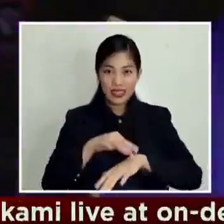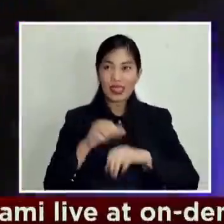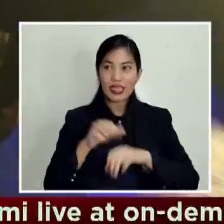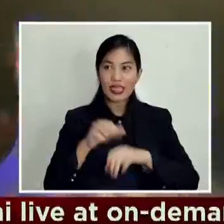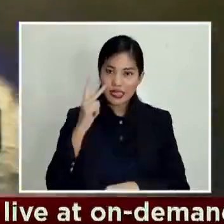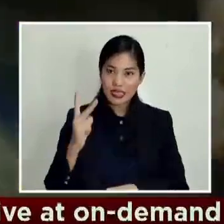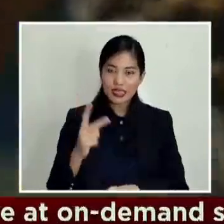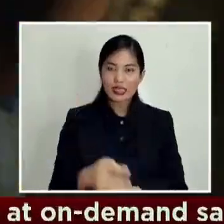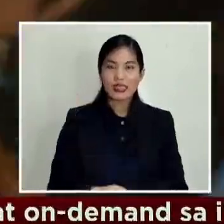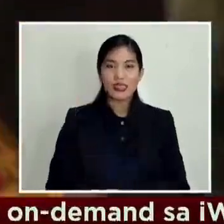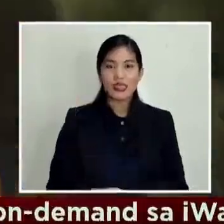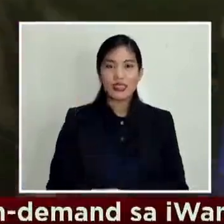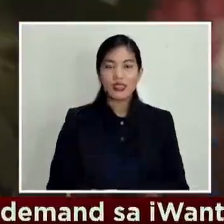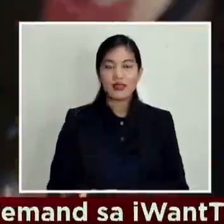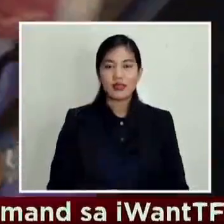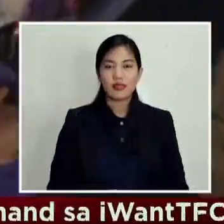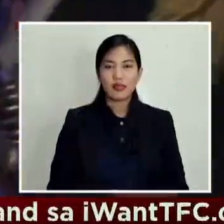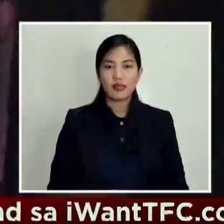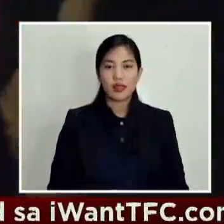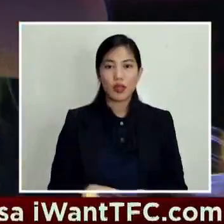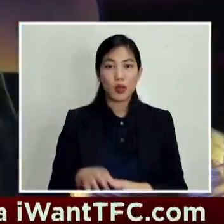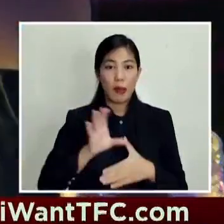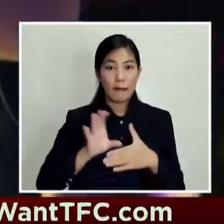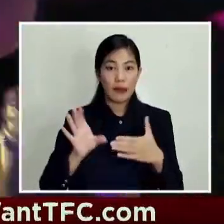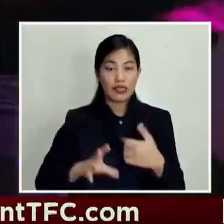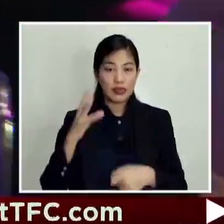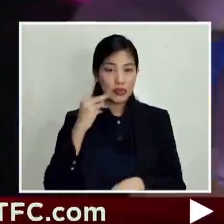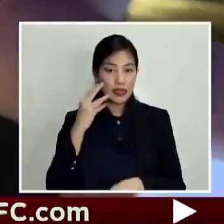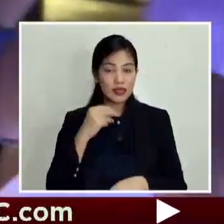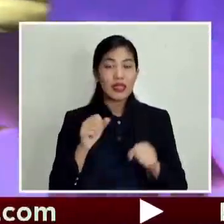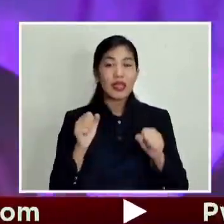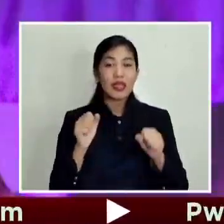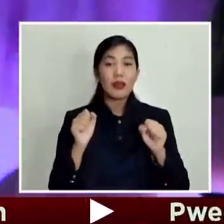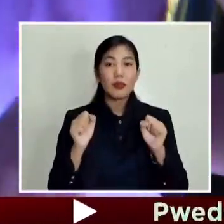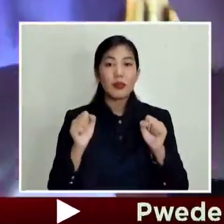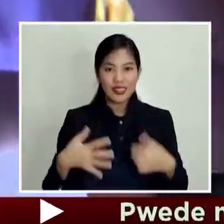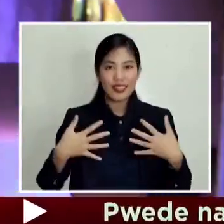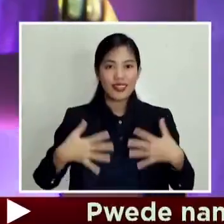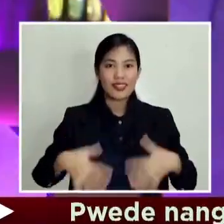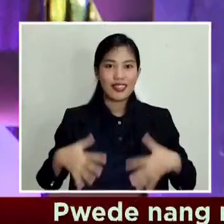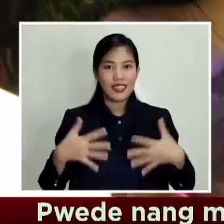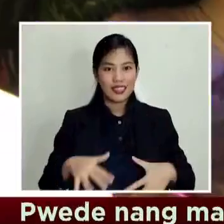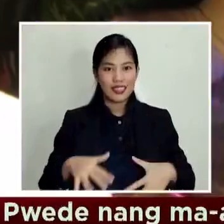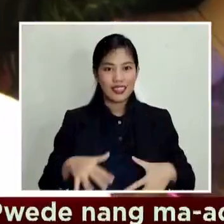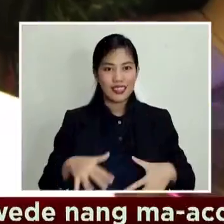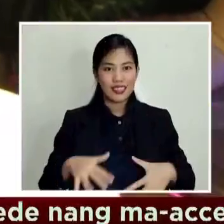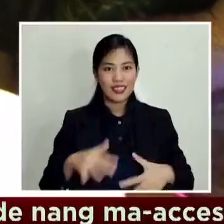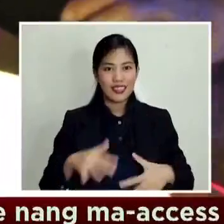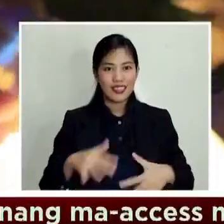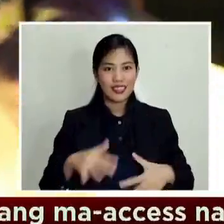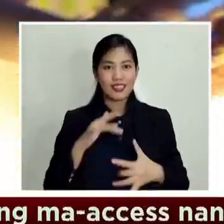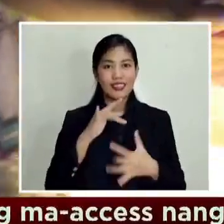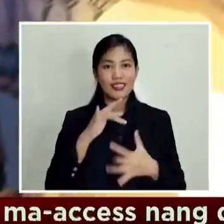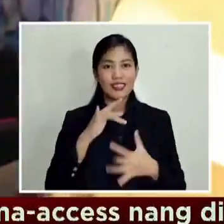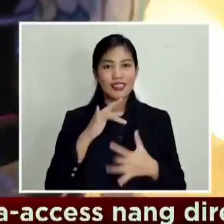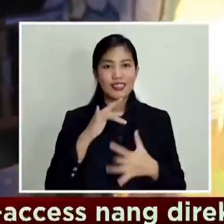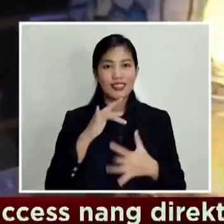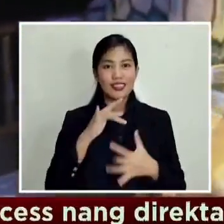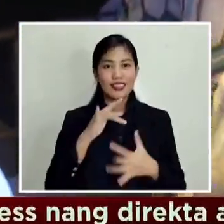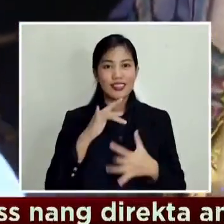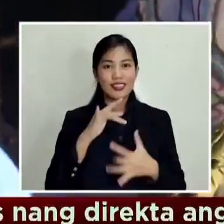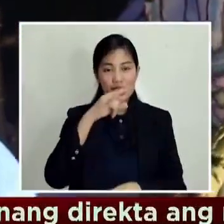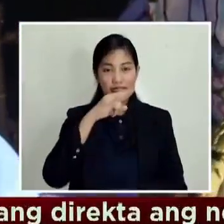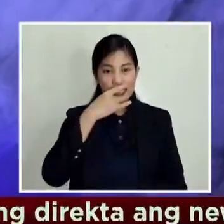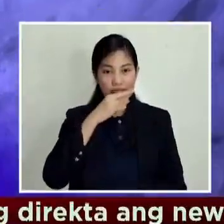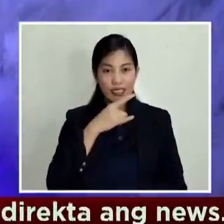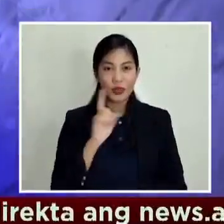ang experience, pwedeng mag-tour habang naka-costume. Patok din sa mga bata at feeding bata ang activities tulad ng paggawa ng